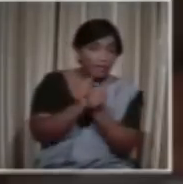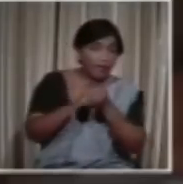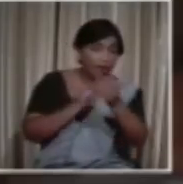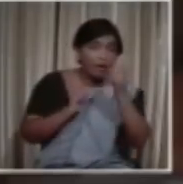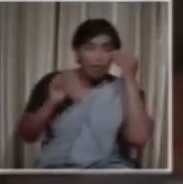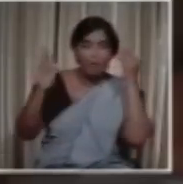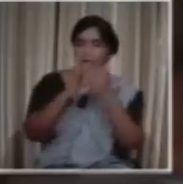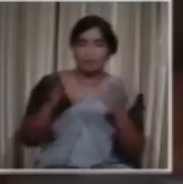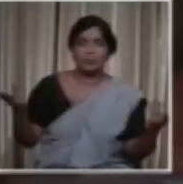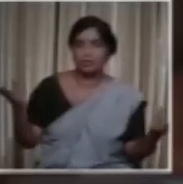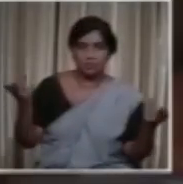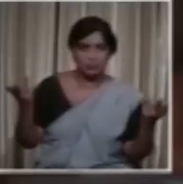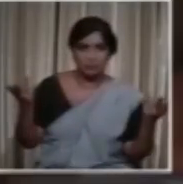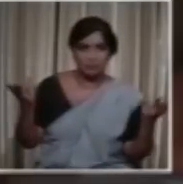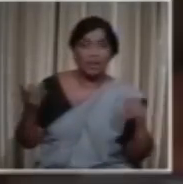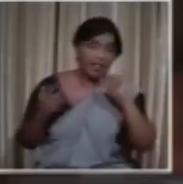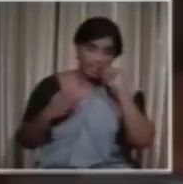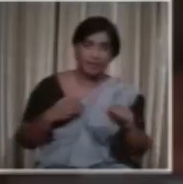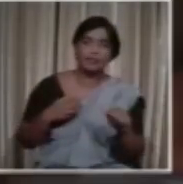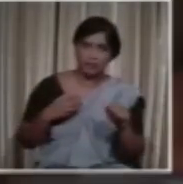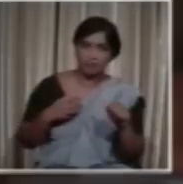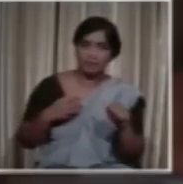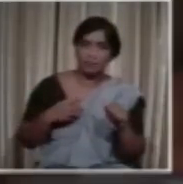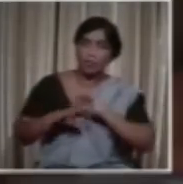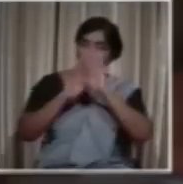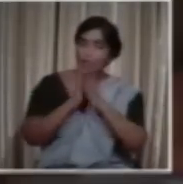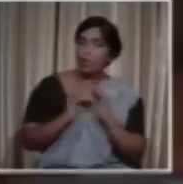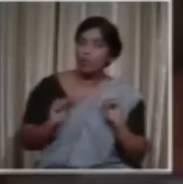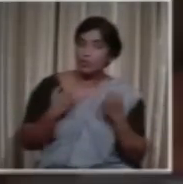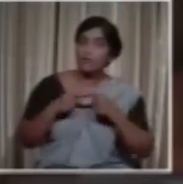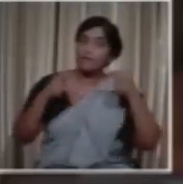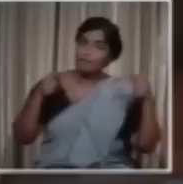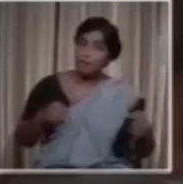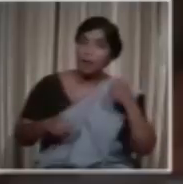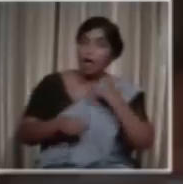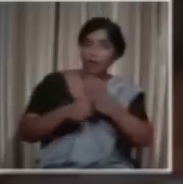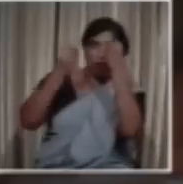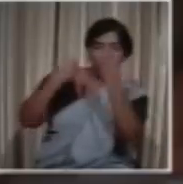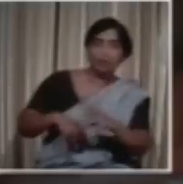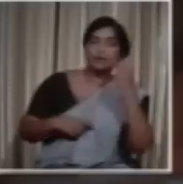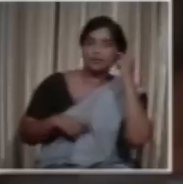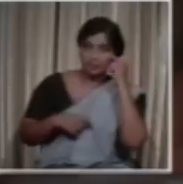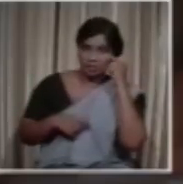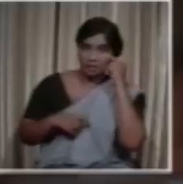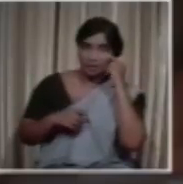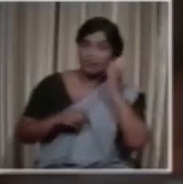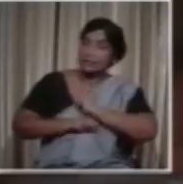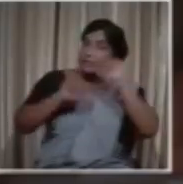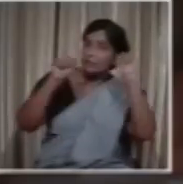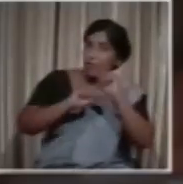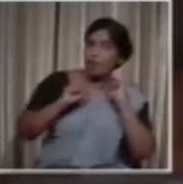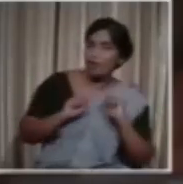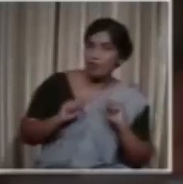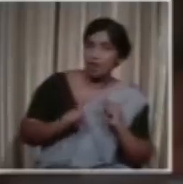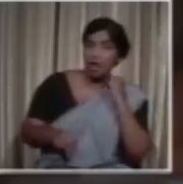නෙවෙයි. ඒක තමයි ඇත්ත. හැමෝම උත්සාහ කරන්නේ විපක්ෂයේ ඉන්නකොට ආණ්ඩුව පරදන්න. ඊළඟ කැම්පේන් එක ගැන